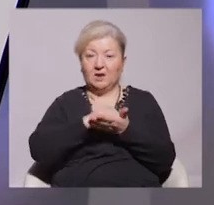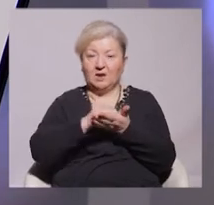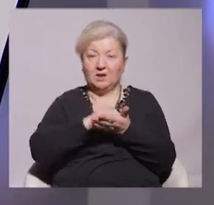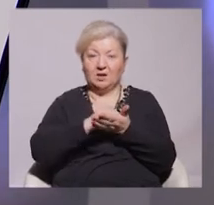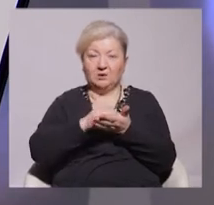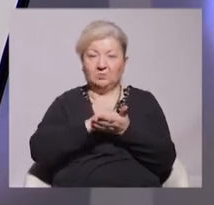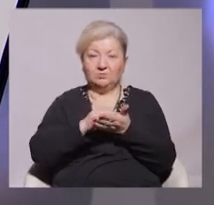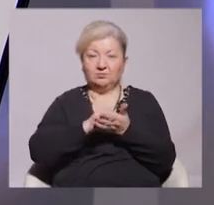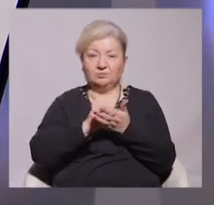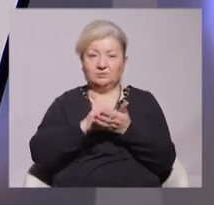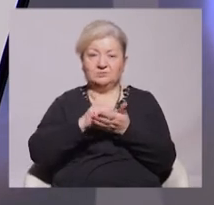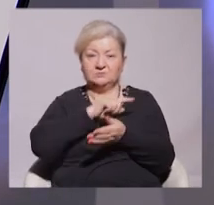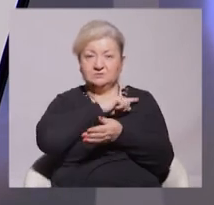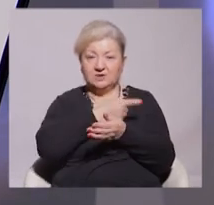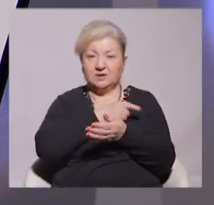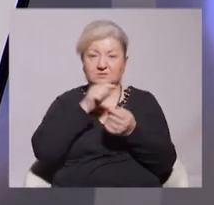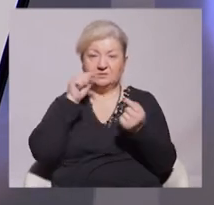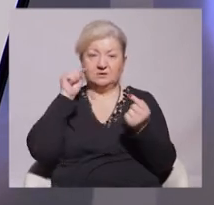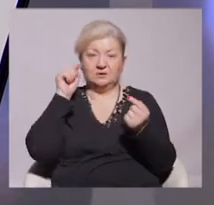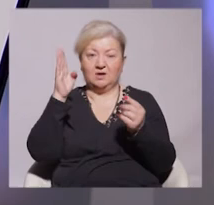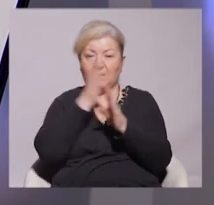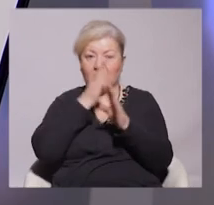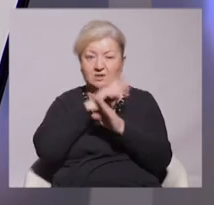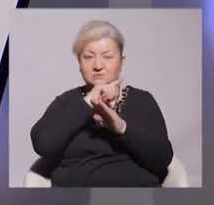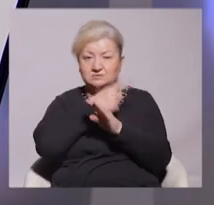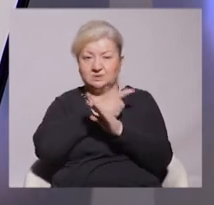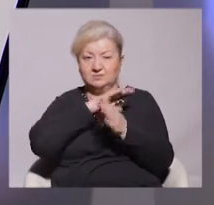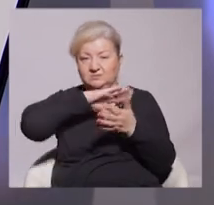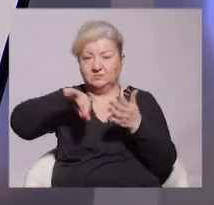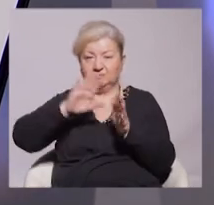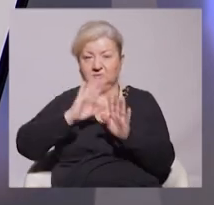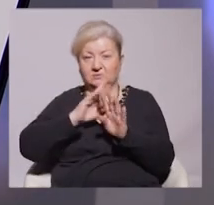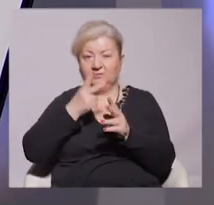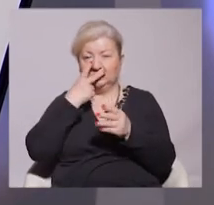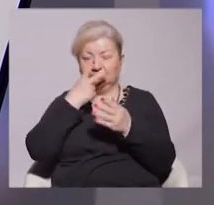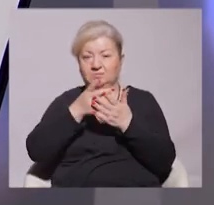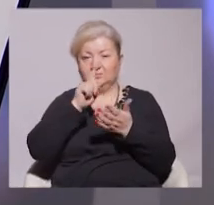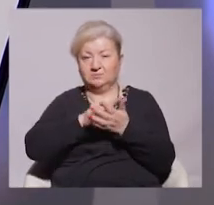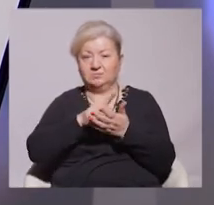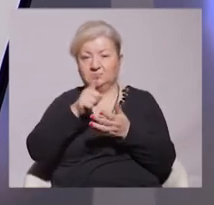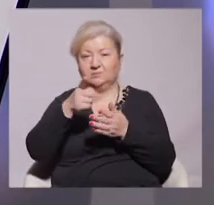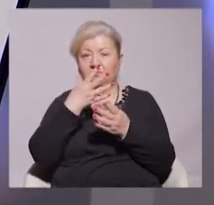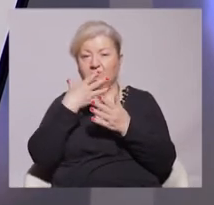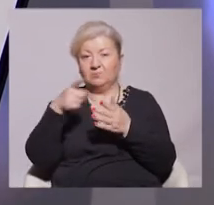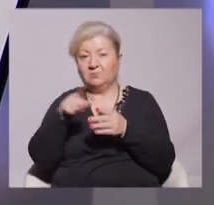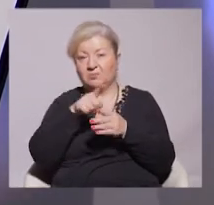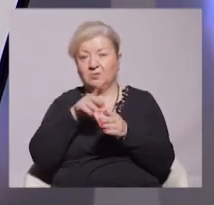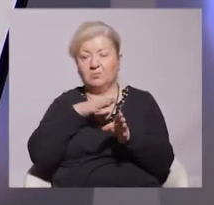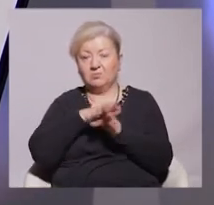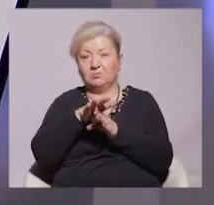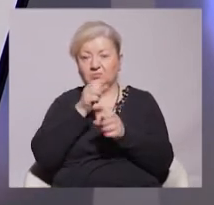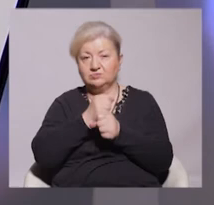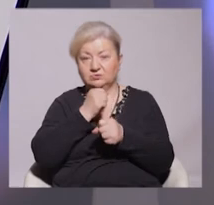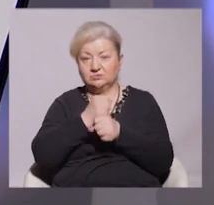ხახუნის და ჰაერის წინაღობის ძალას და როგორც პირობაში იყო მოცემული, მეორე შემთხვევაში მათ მიერ შესრულებული